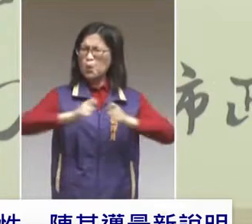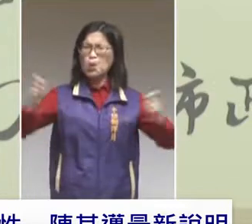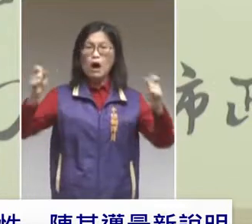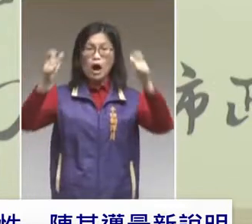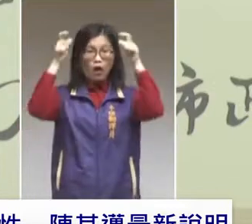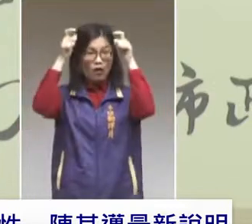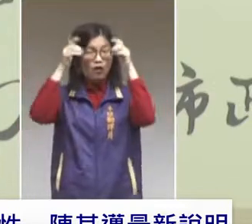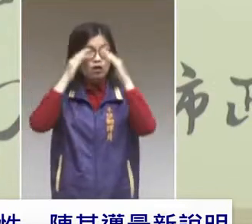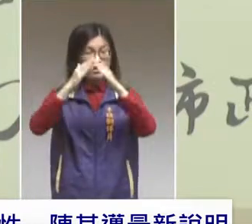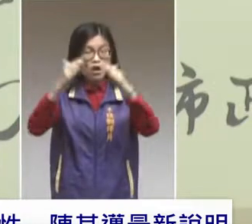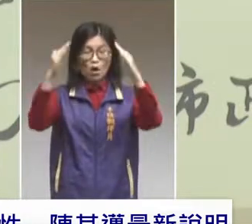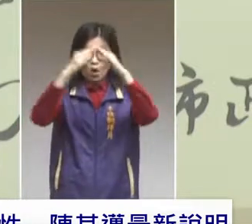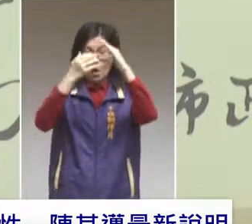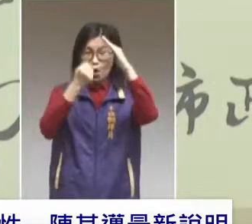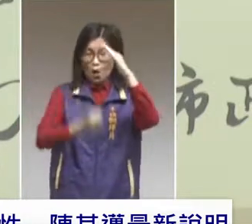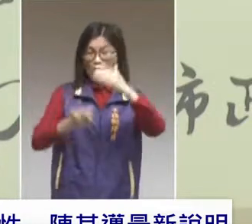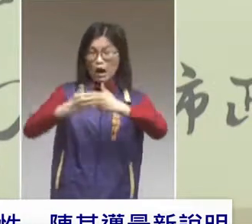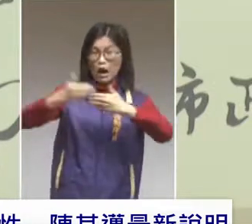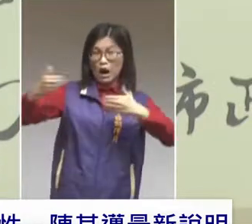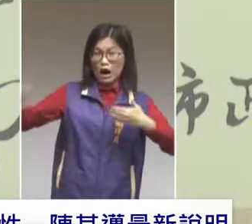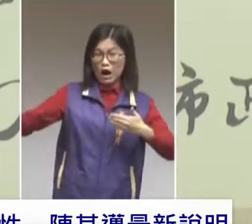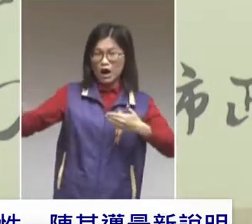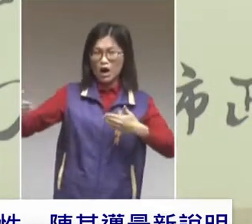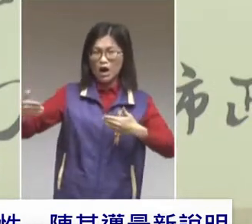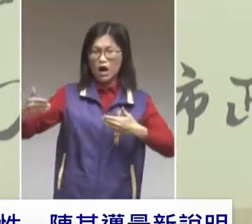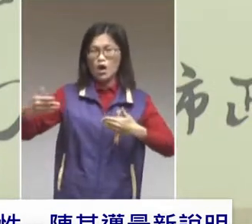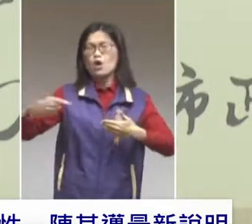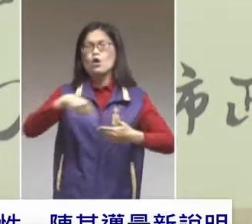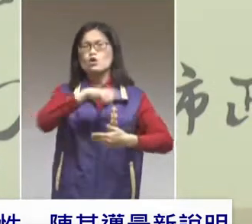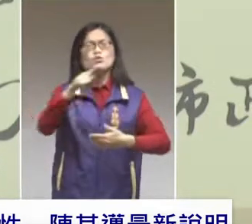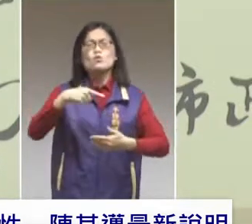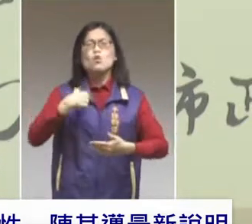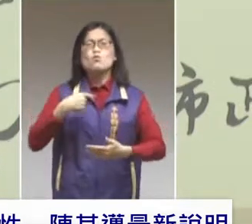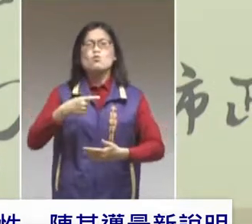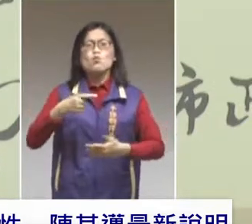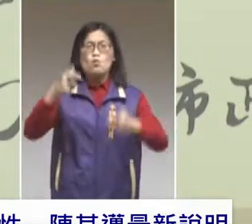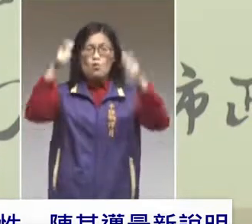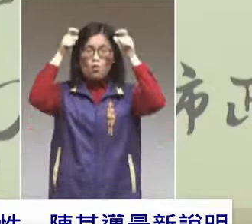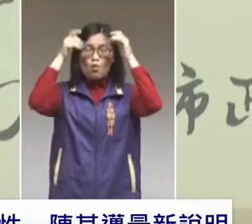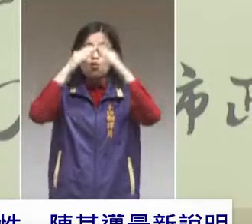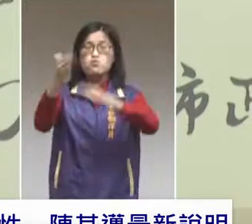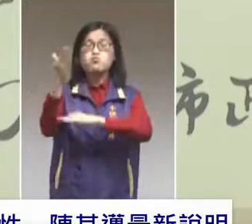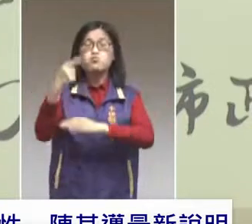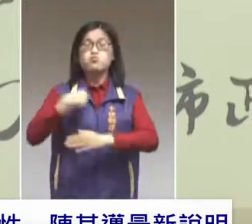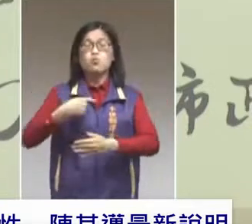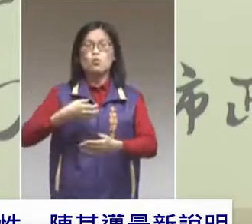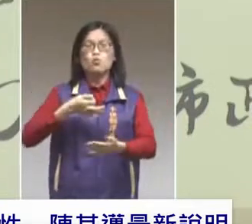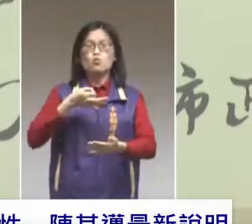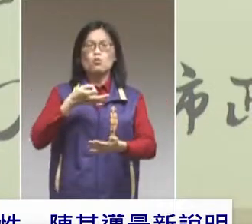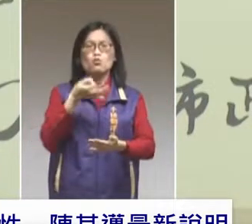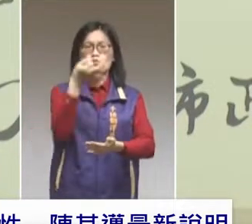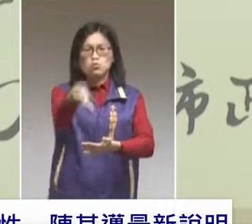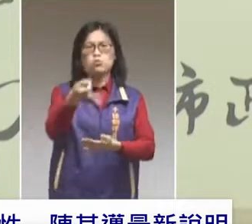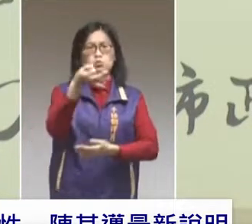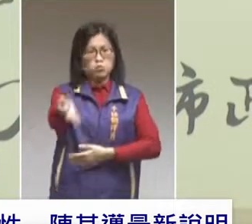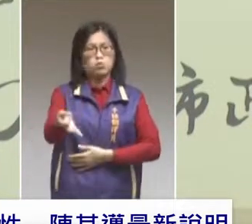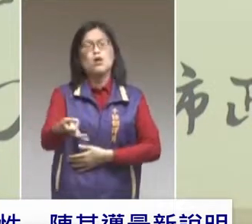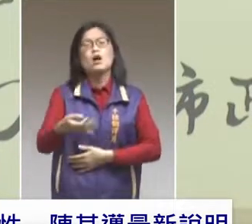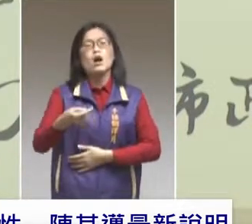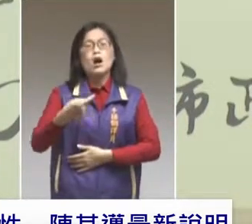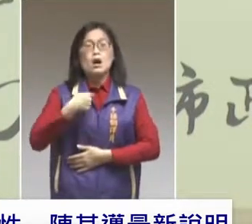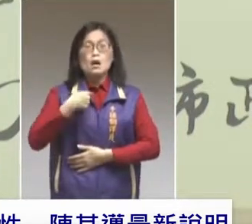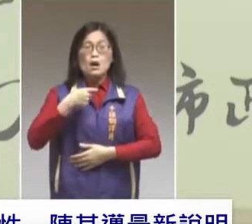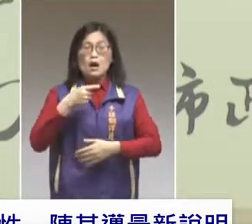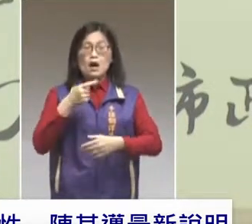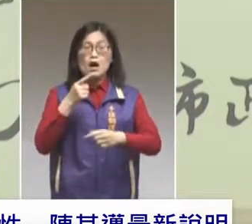底，我们已经很长的一段时间，我们高雄市的居家隔离的费用都是我们高雄市政府来负担。那昨